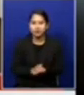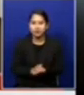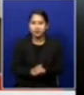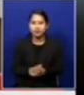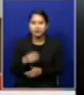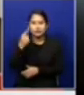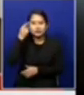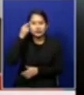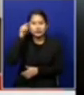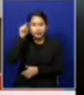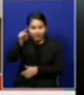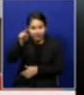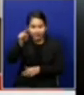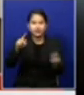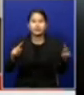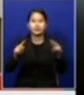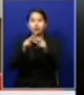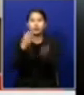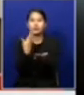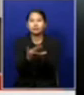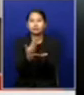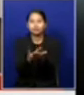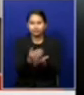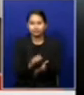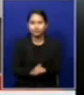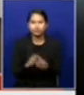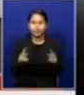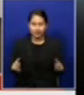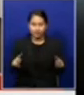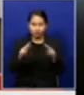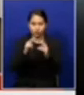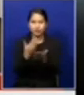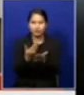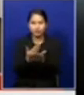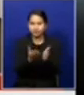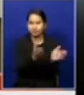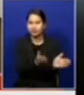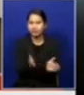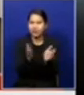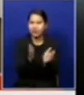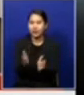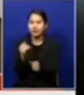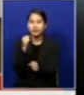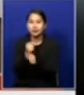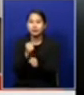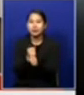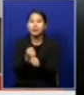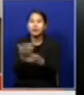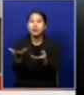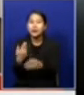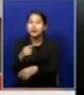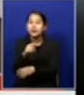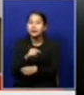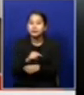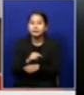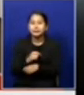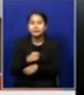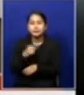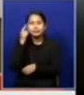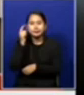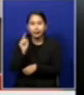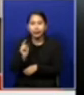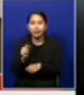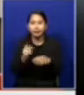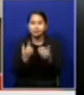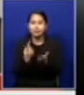ถึงกระทรวงการคลังทันทีให้กระทรวงการคลังดำเนินการว่าจะเอายังไงก็เข้าใจว่าทีมานที่ปรึกษากระทรว